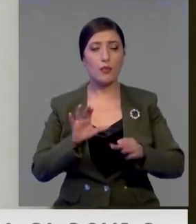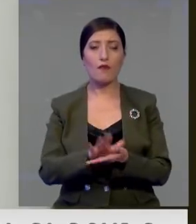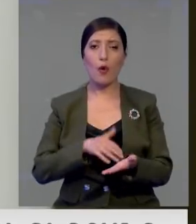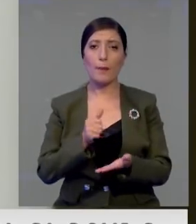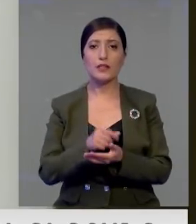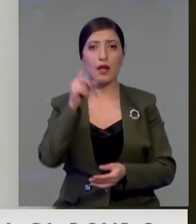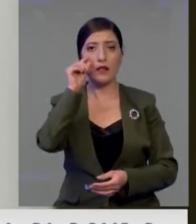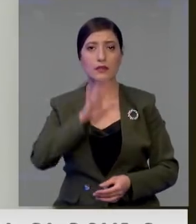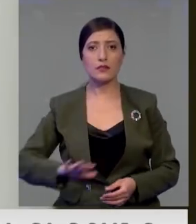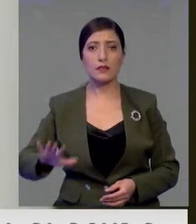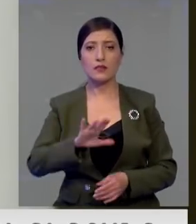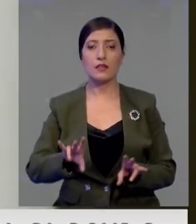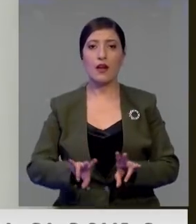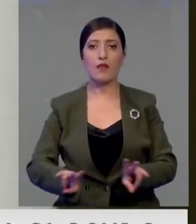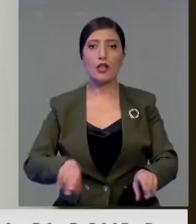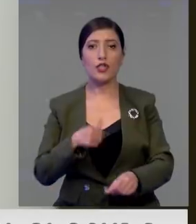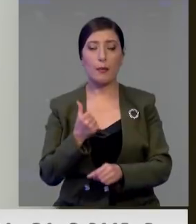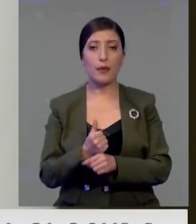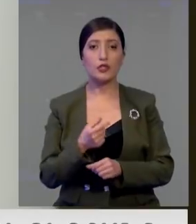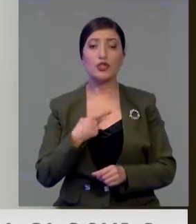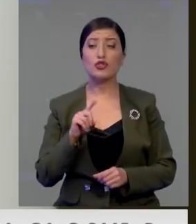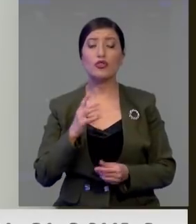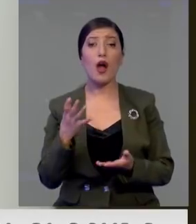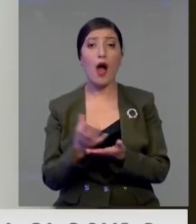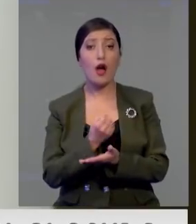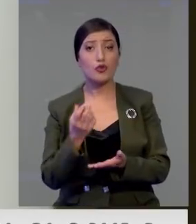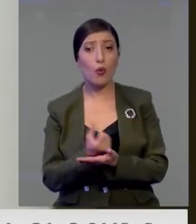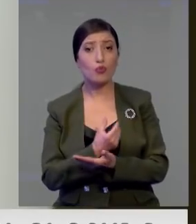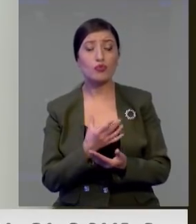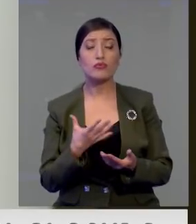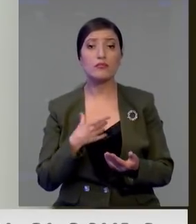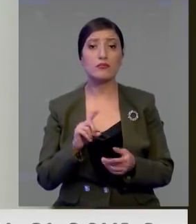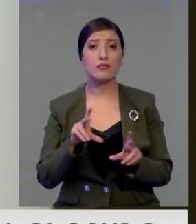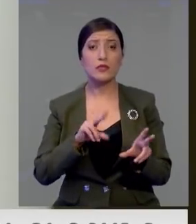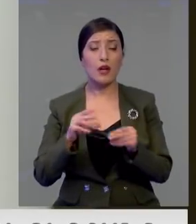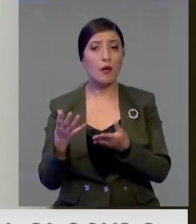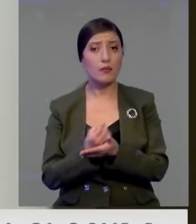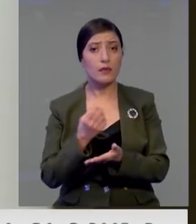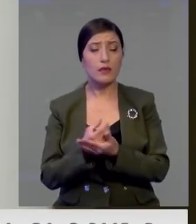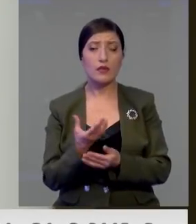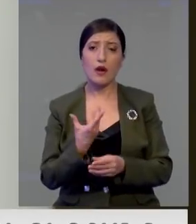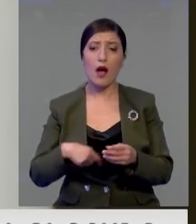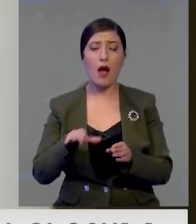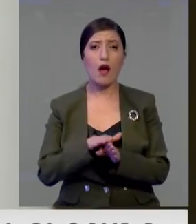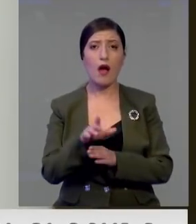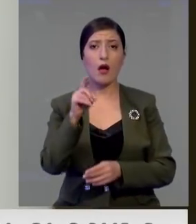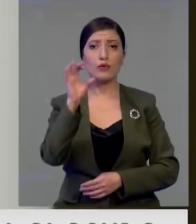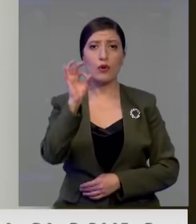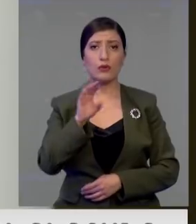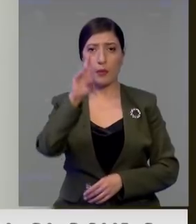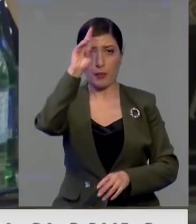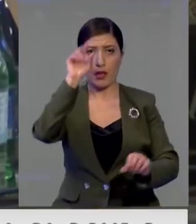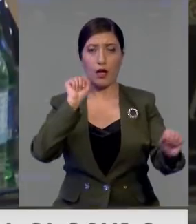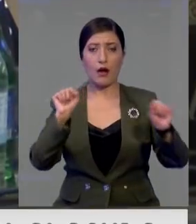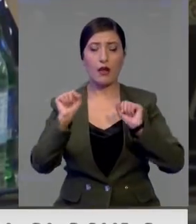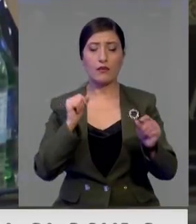ինչ հաջողություն եւ ձեռքբերում մենք այսօր ունենք, մի քիչ, ամբողջը 100% ի հեճուկս պետական կառավարման